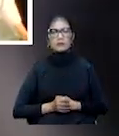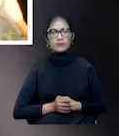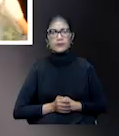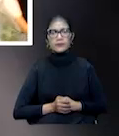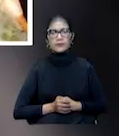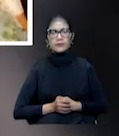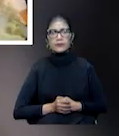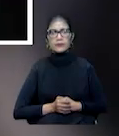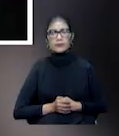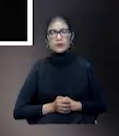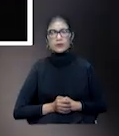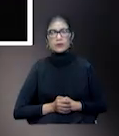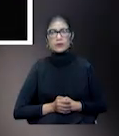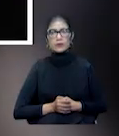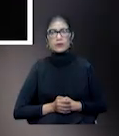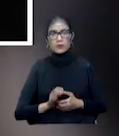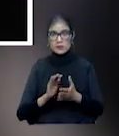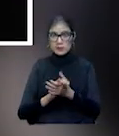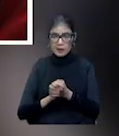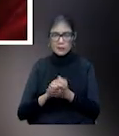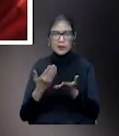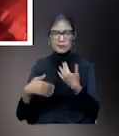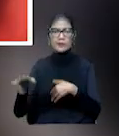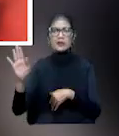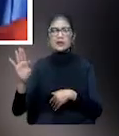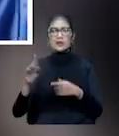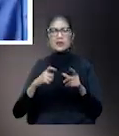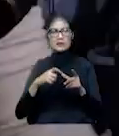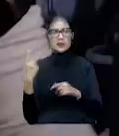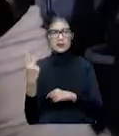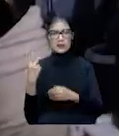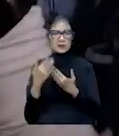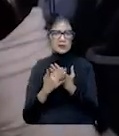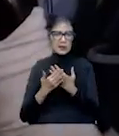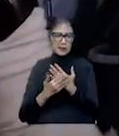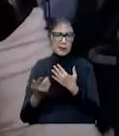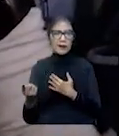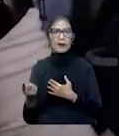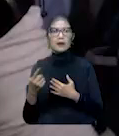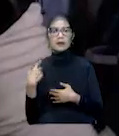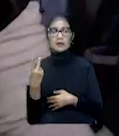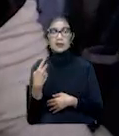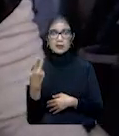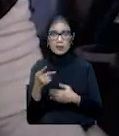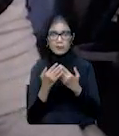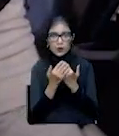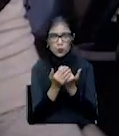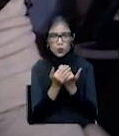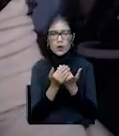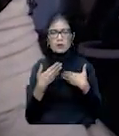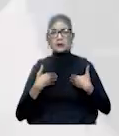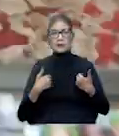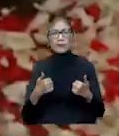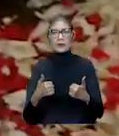sama jalan Ica, kita semua sayang kamu. Kita semua mendoakan yang terbaik.